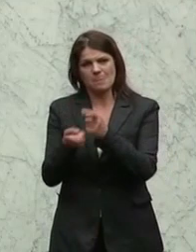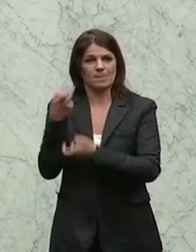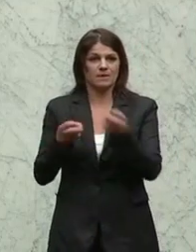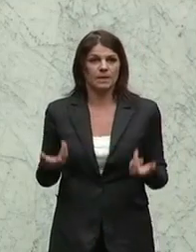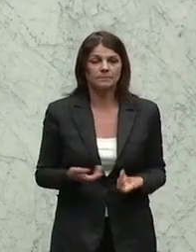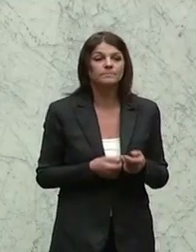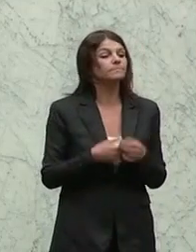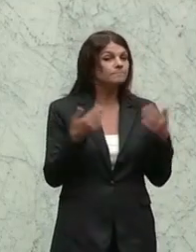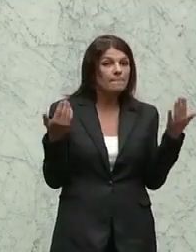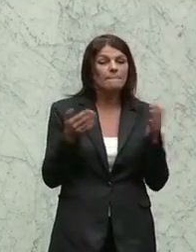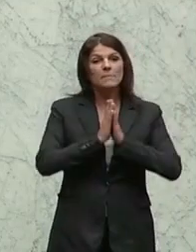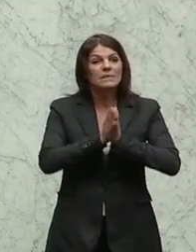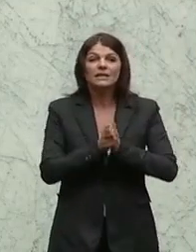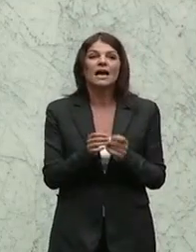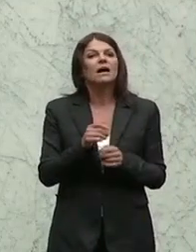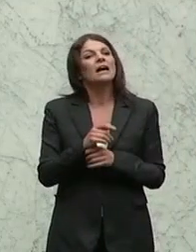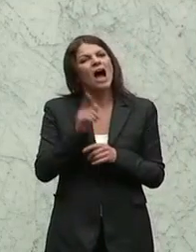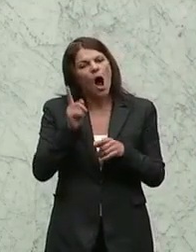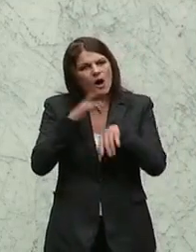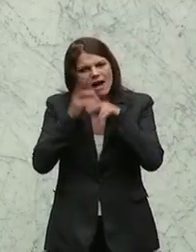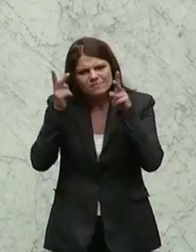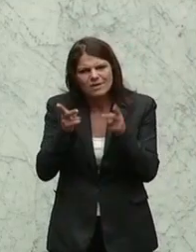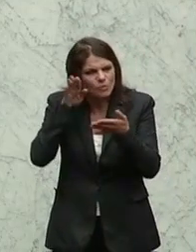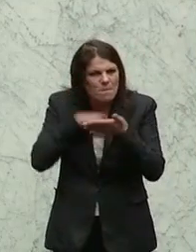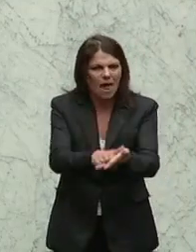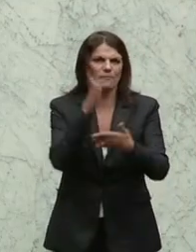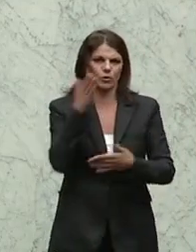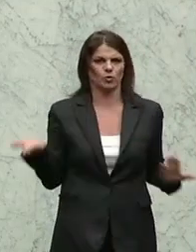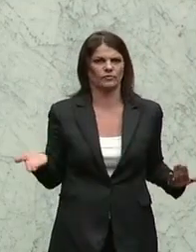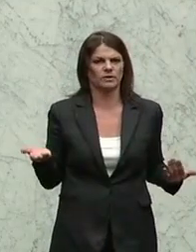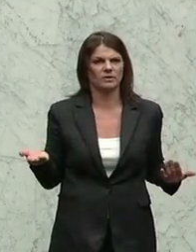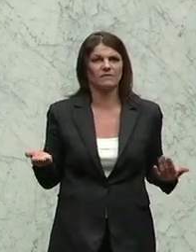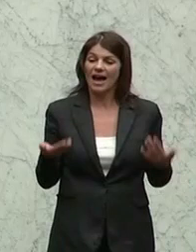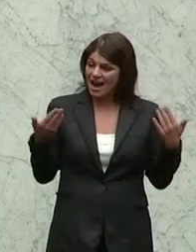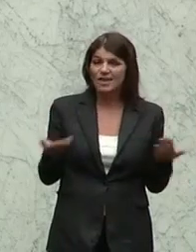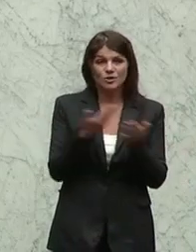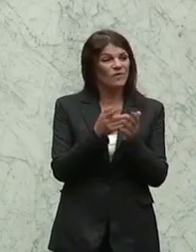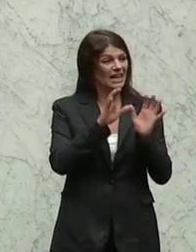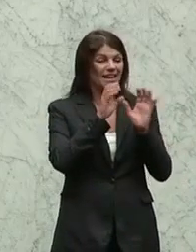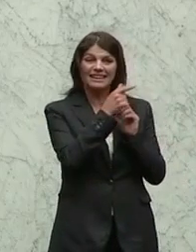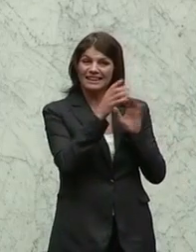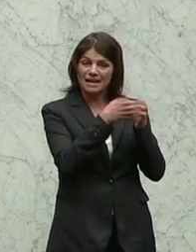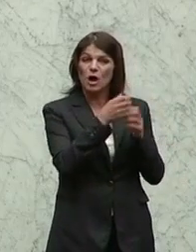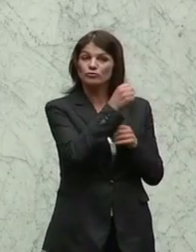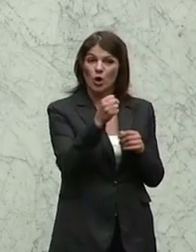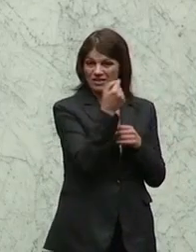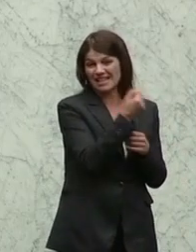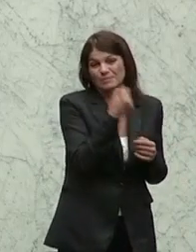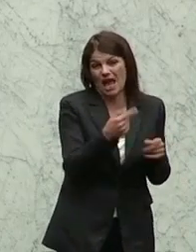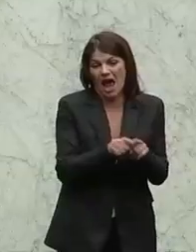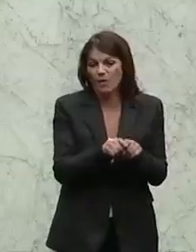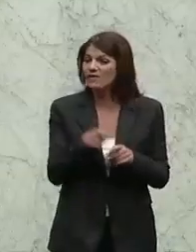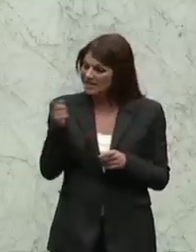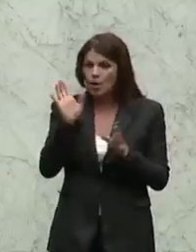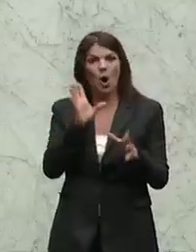im Dorf, sondern lassen wir bitte auch den Wirt im Dorf. Weil er gehört eben, so wie es das Team Stronach in der Präambel gesagt hat,